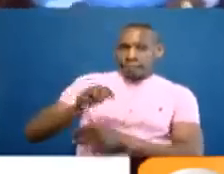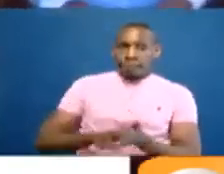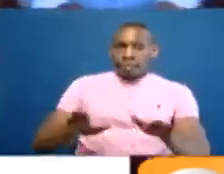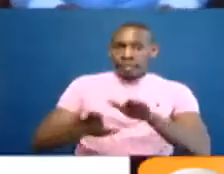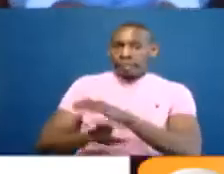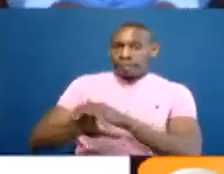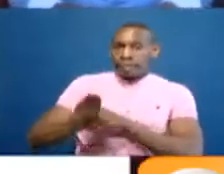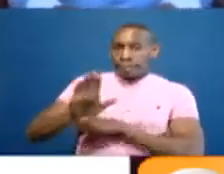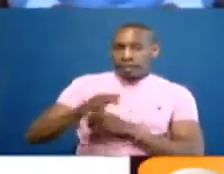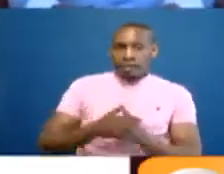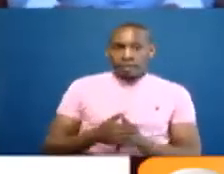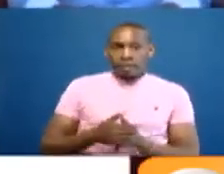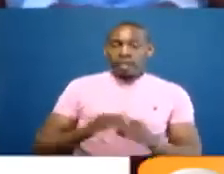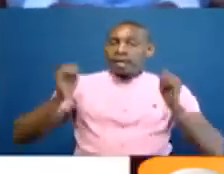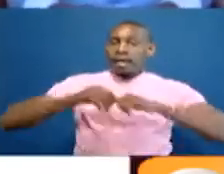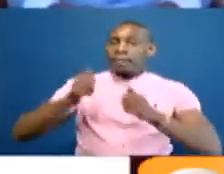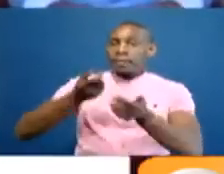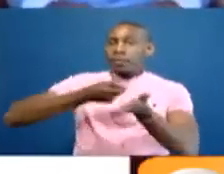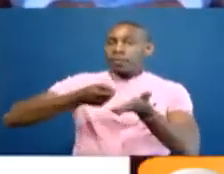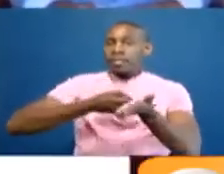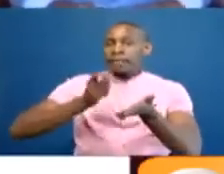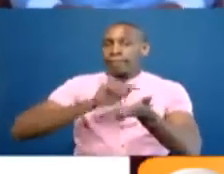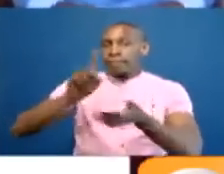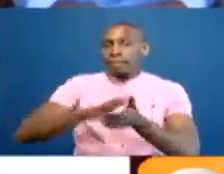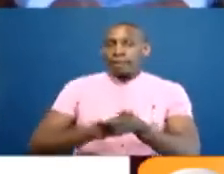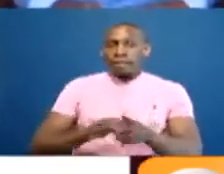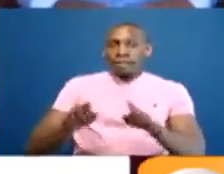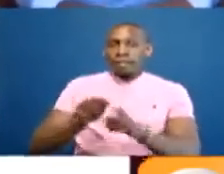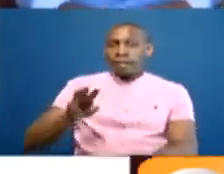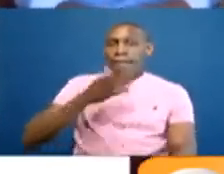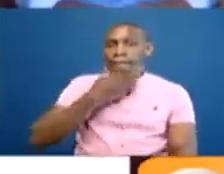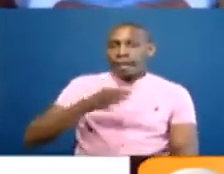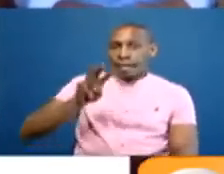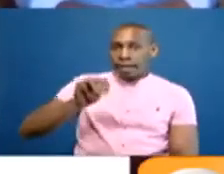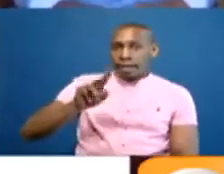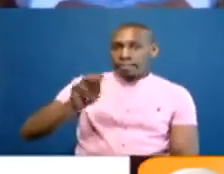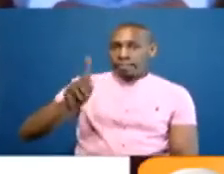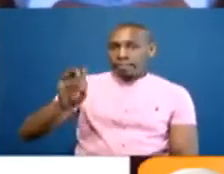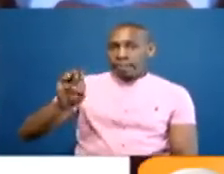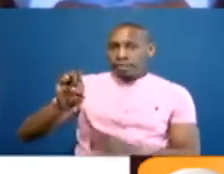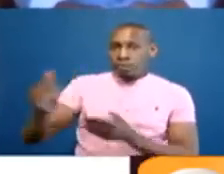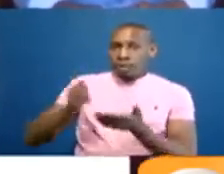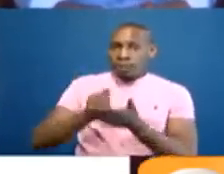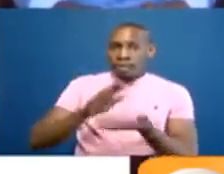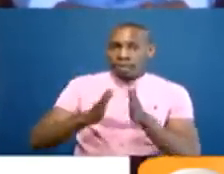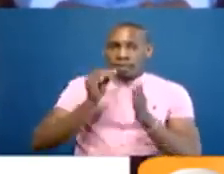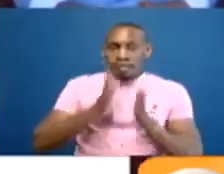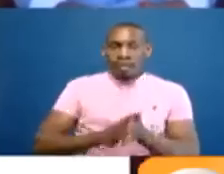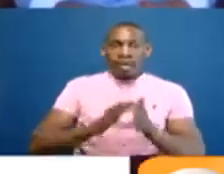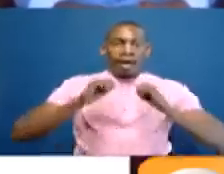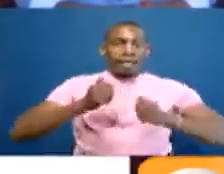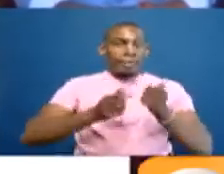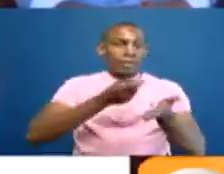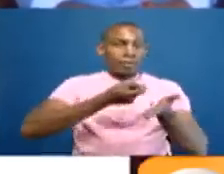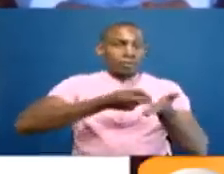deputy prime minister yako. Agreement gani ulisign? Bwana Marende yuko hapa, ukamfanya speaker, agreement gani